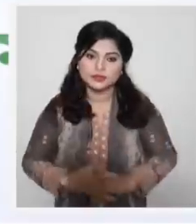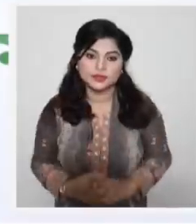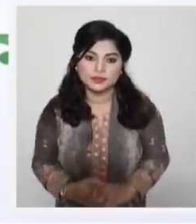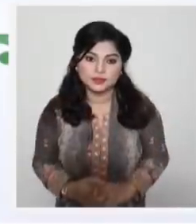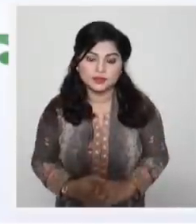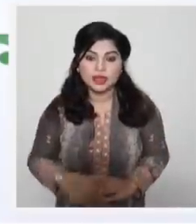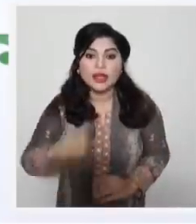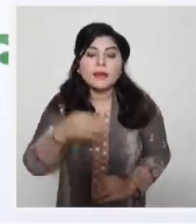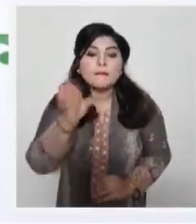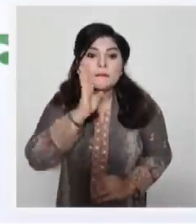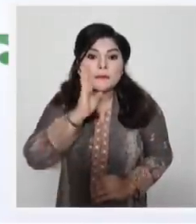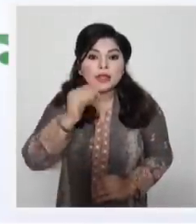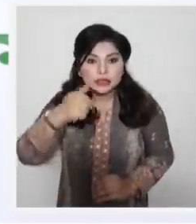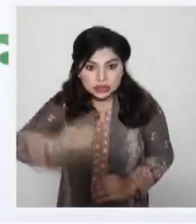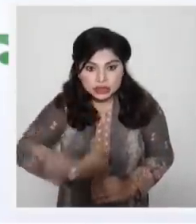59,853 জন।